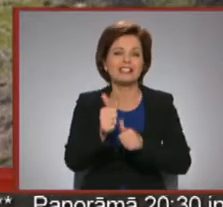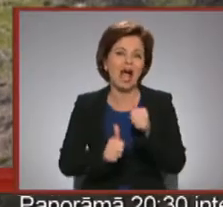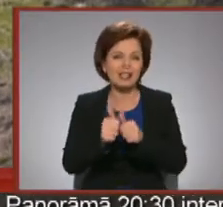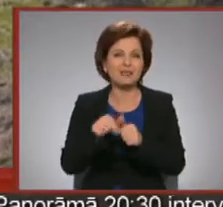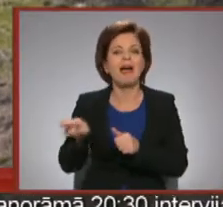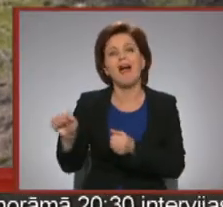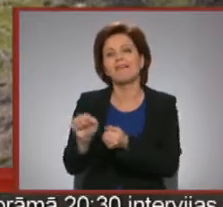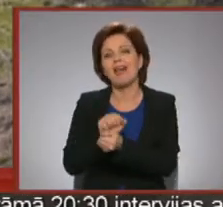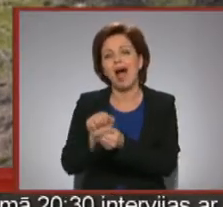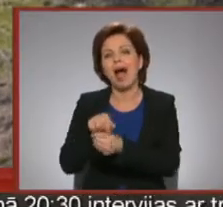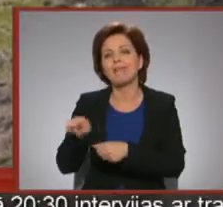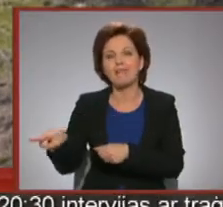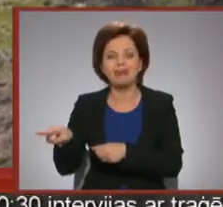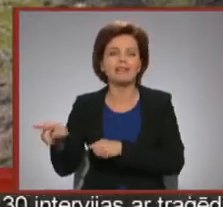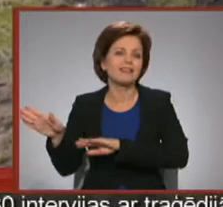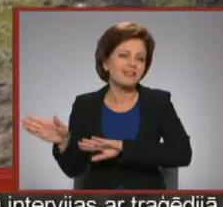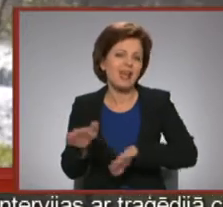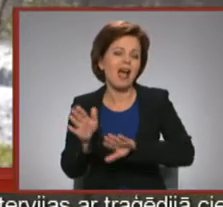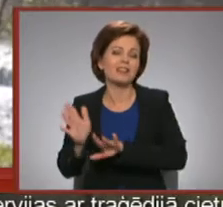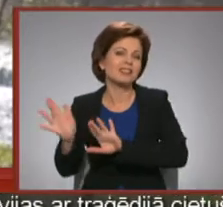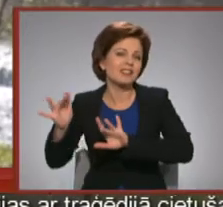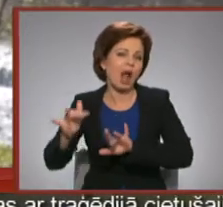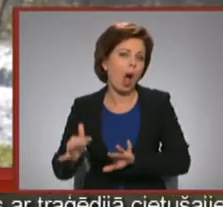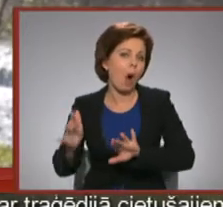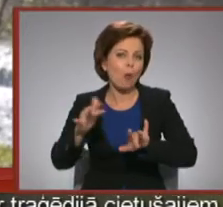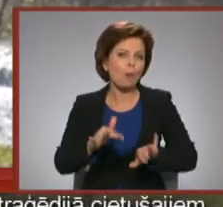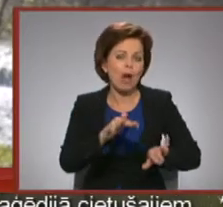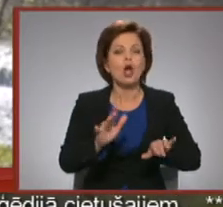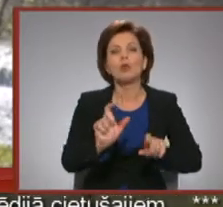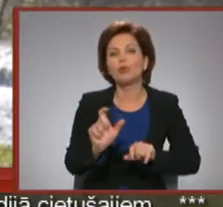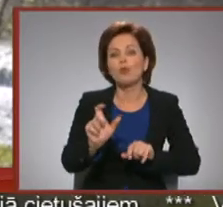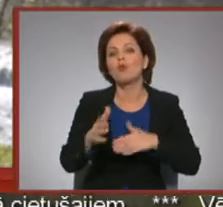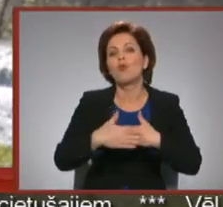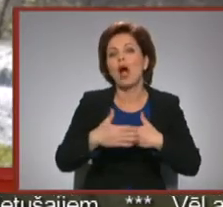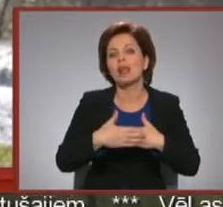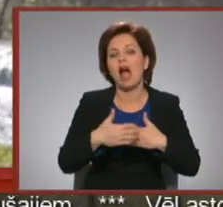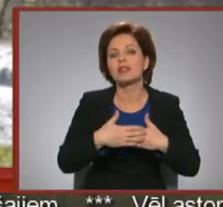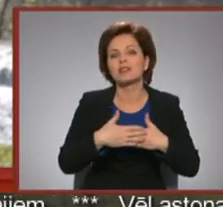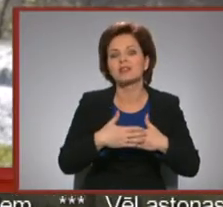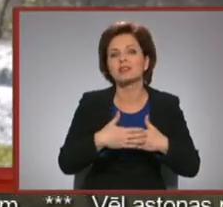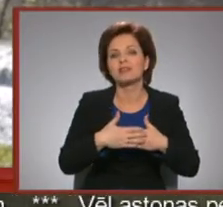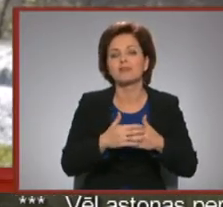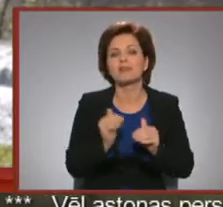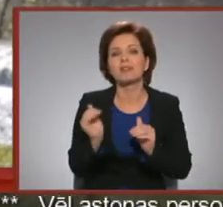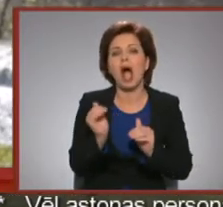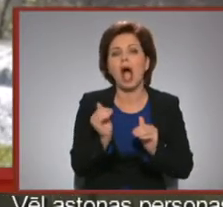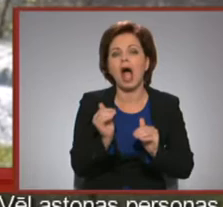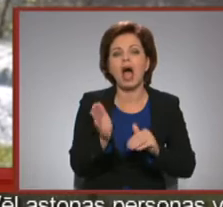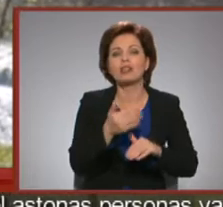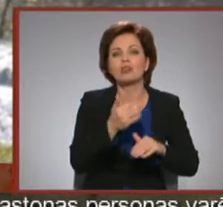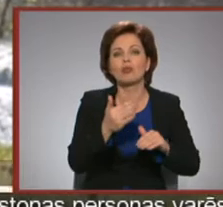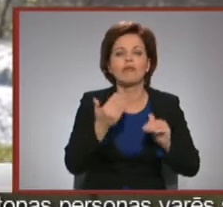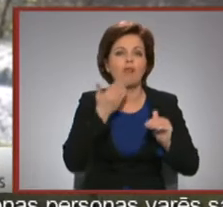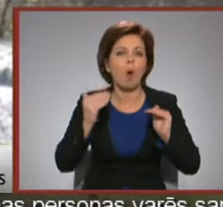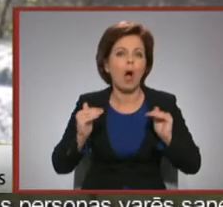dabas dzinuls, kas dzen viņas pret straumu pašlaik, tuvojās viņu nārsts. Bet tas, ka viņas netiek augstāk, tas tur